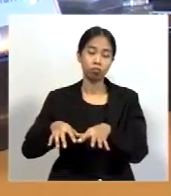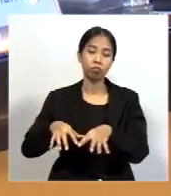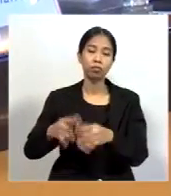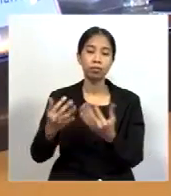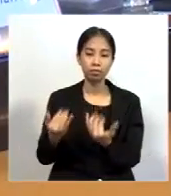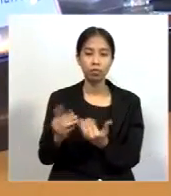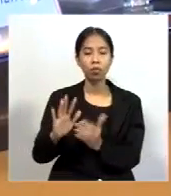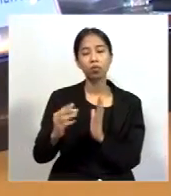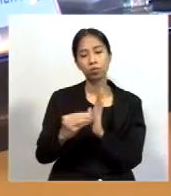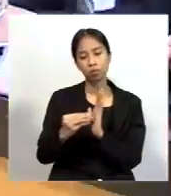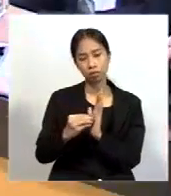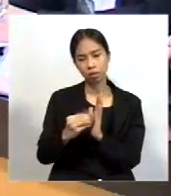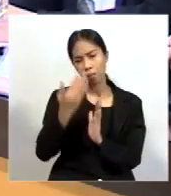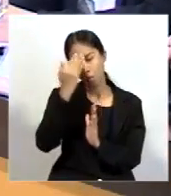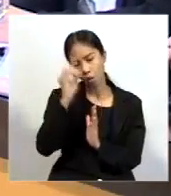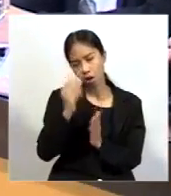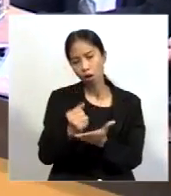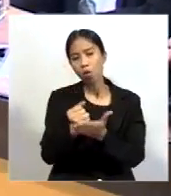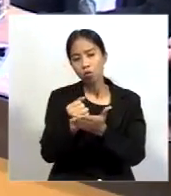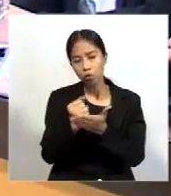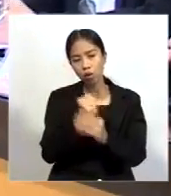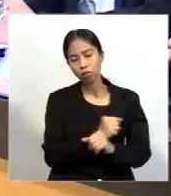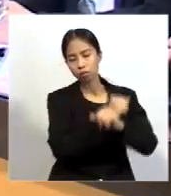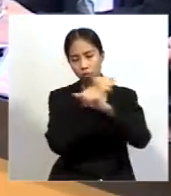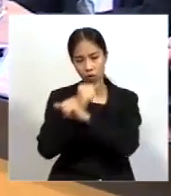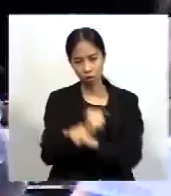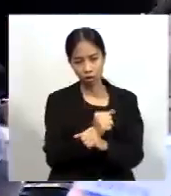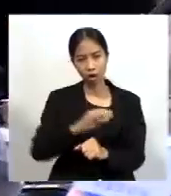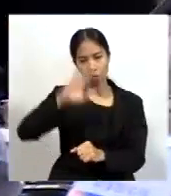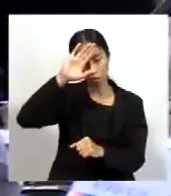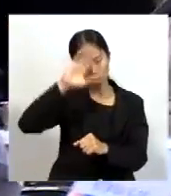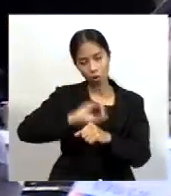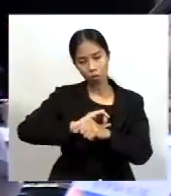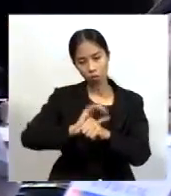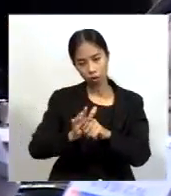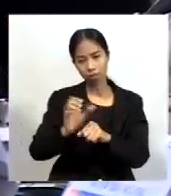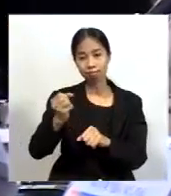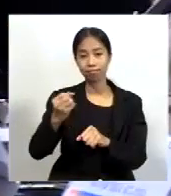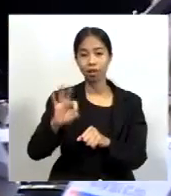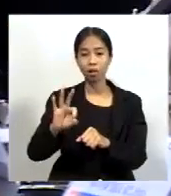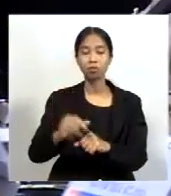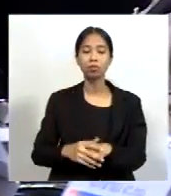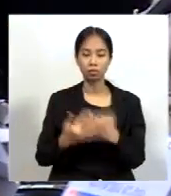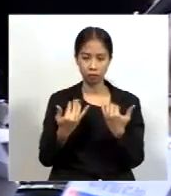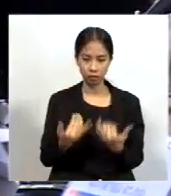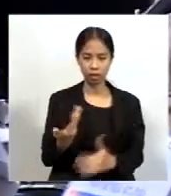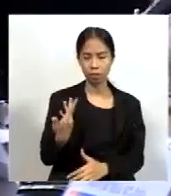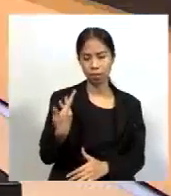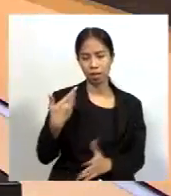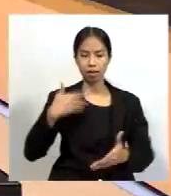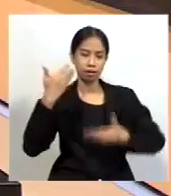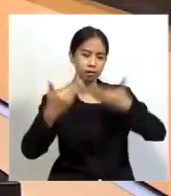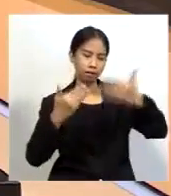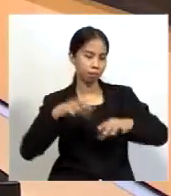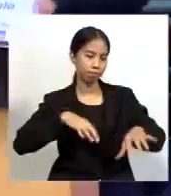ป็นการหลีกเลี่ยงความเสี่ยงของการระบาดและการติดเชื้อจากการระบาดของเชื้อไวรัสโควิด-19 โดยจะไม่มีกิจกรรมใด